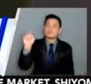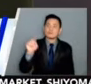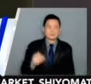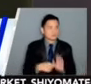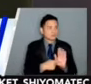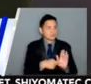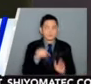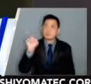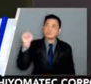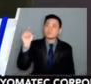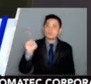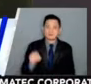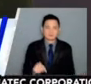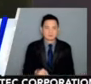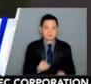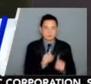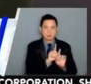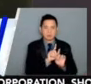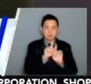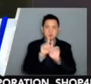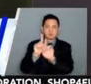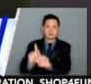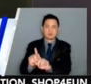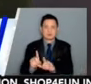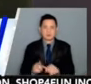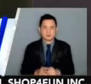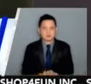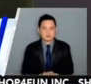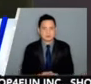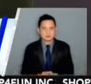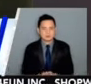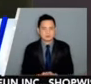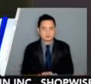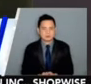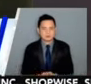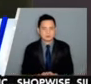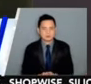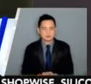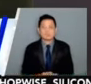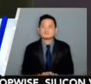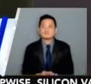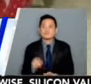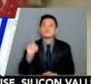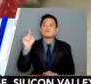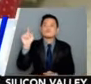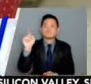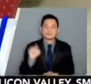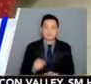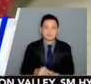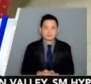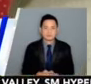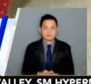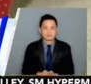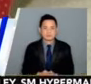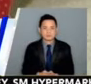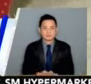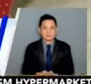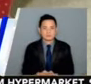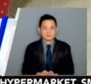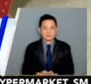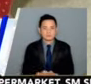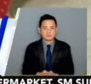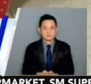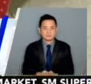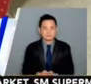ginuguyod niya ako doon. Doon, dinala ko doon. Sabi ko, yun, kasi nakatip yung bunga ko. Nakakuha ng mga salari ng